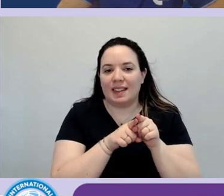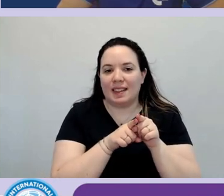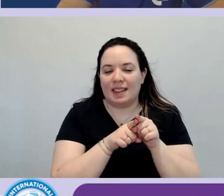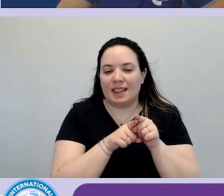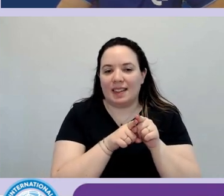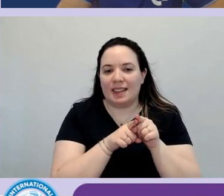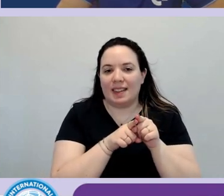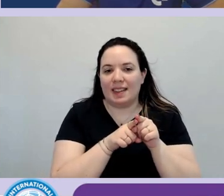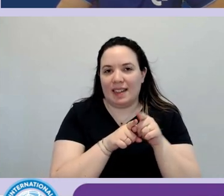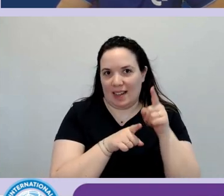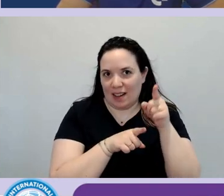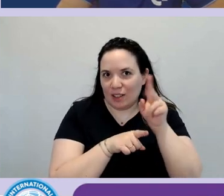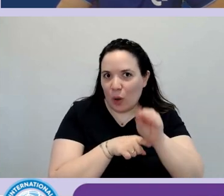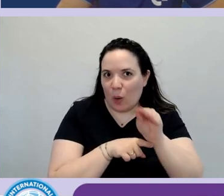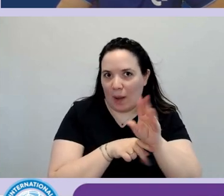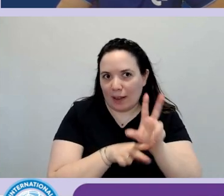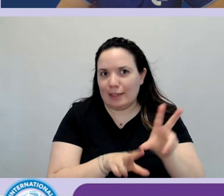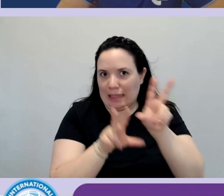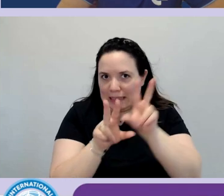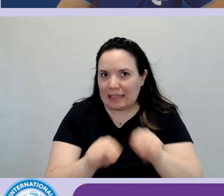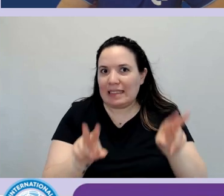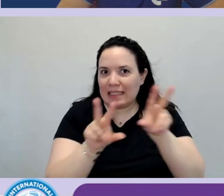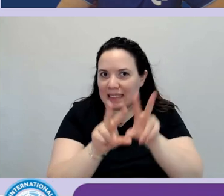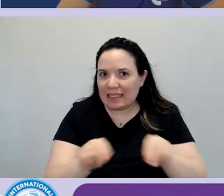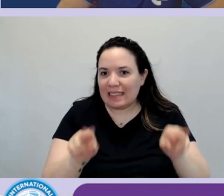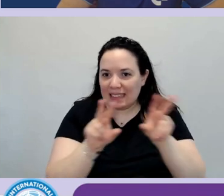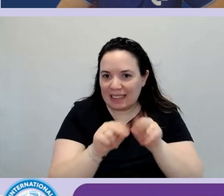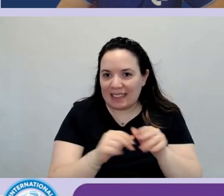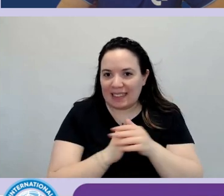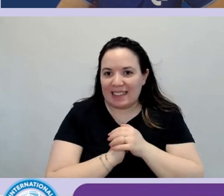sproporzionato praticamente viene